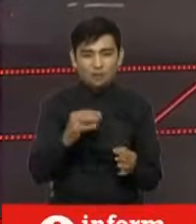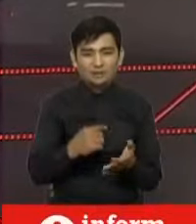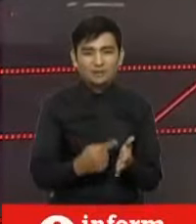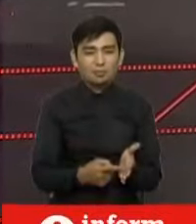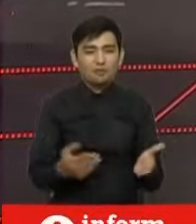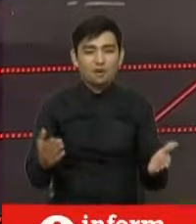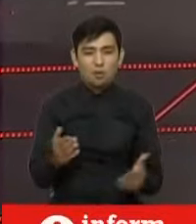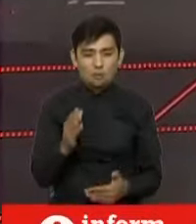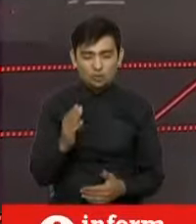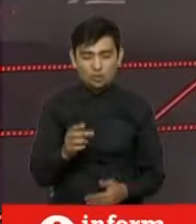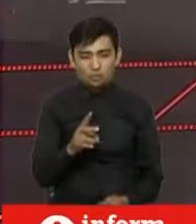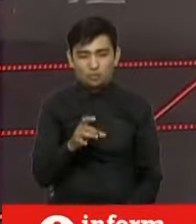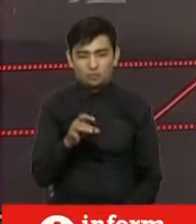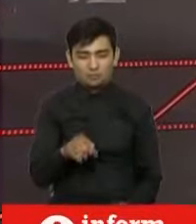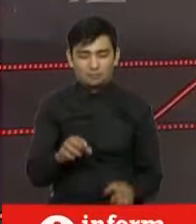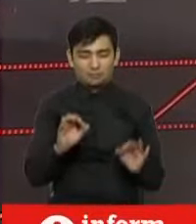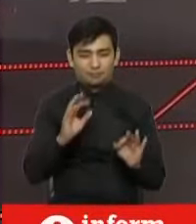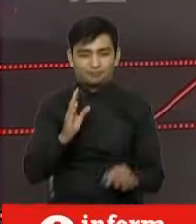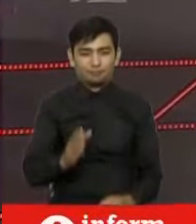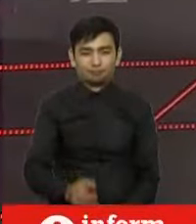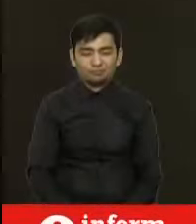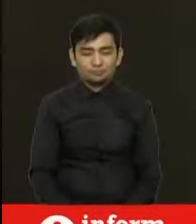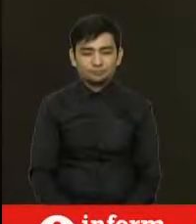Әріптесім Нұрболат Жаңабекұлы айтып береді.